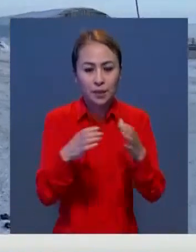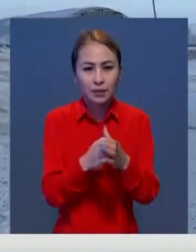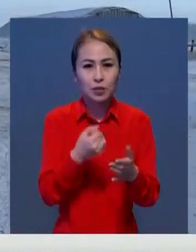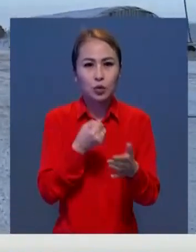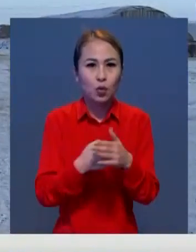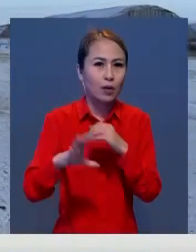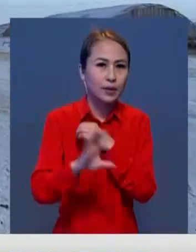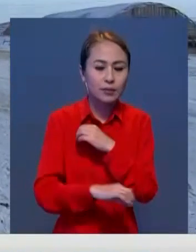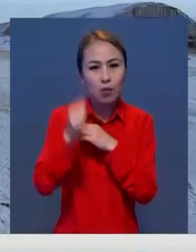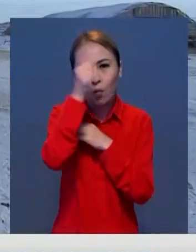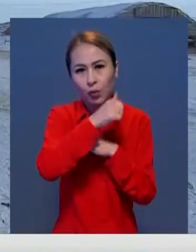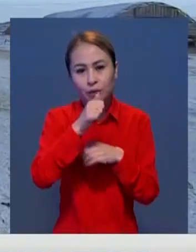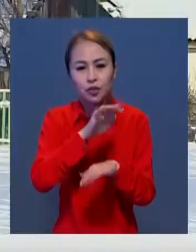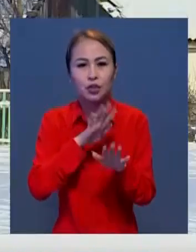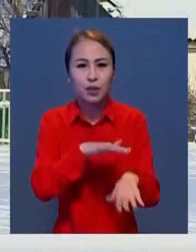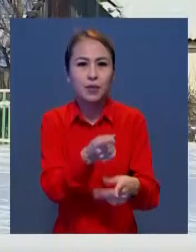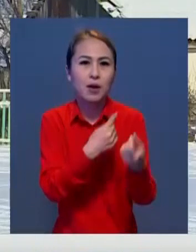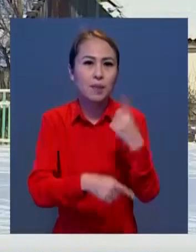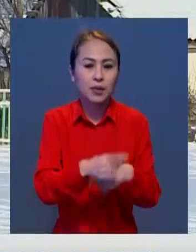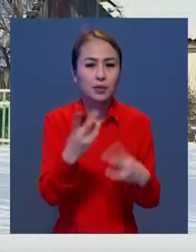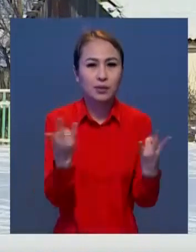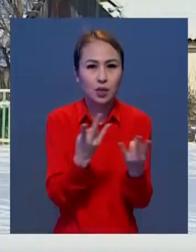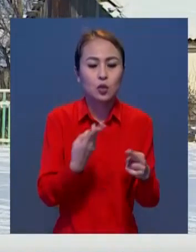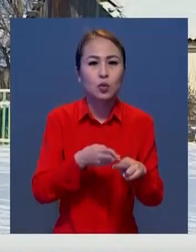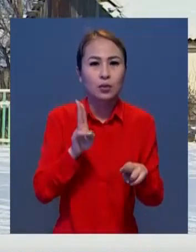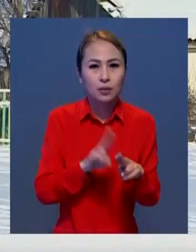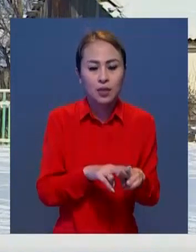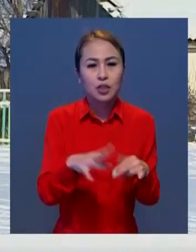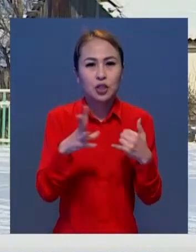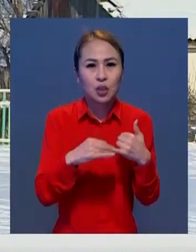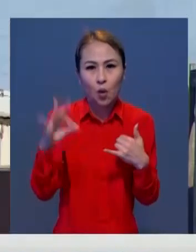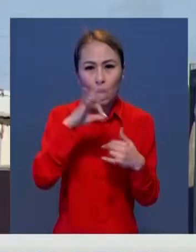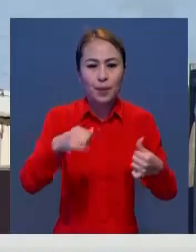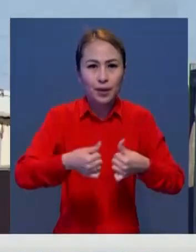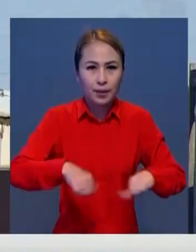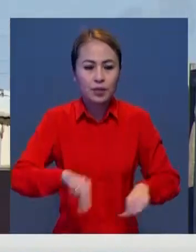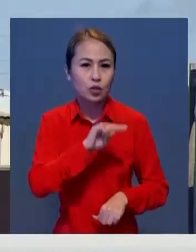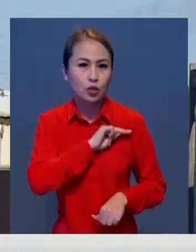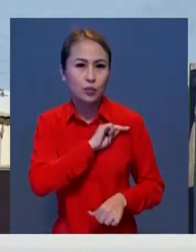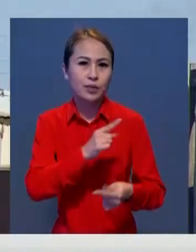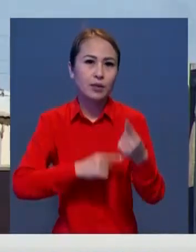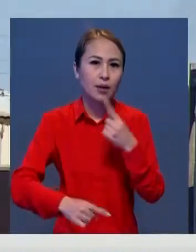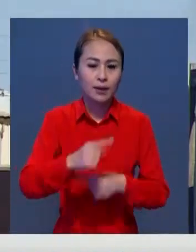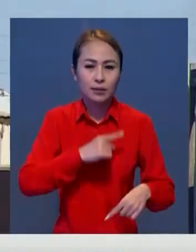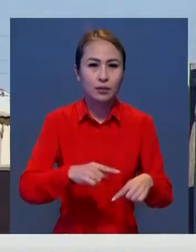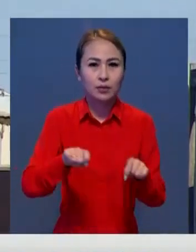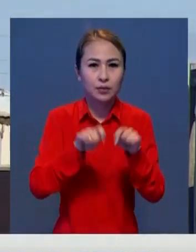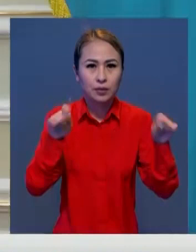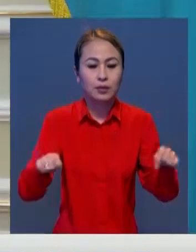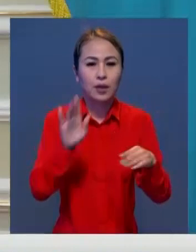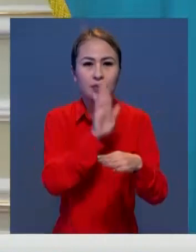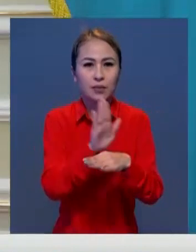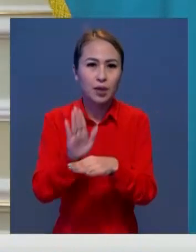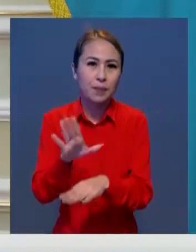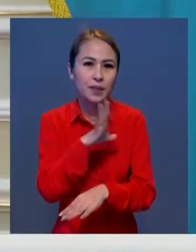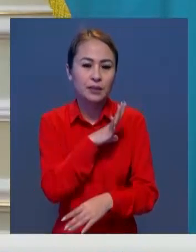дейін осы жайылымды қайтарып алу міндеттелді. Сондай-ақ жер жөніндегі комиссияның жұмысын қайта жандандыру жөнінде тапсырма берілді.